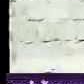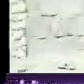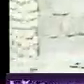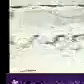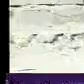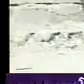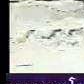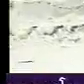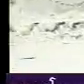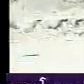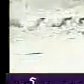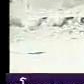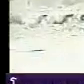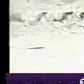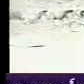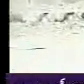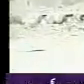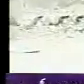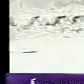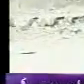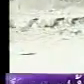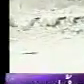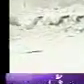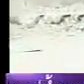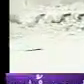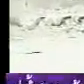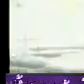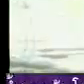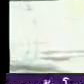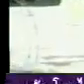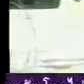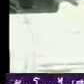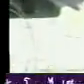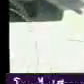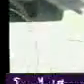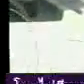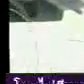รายจนต้องจ่ายเงินชดเชยให้เหยื่อเคราะห์ร้ายรวมเกือบ5ล้านดอลลาร์สหรัฐค่ะ